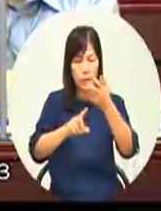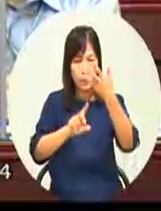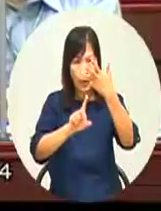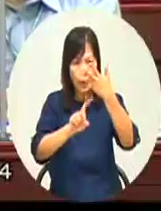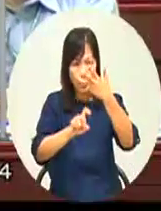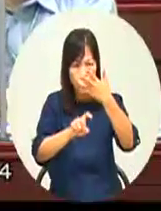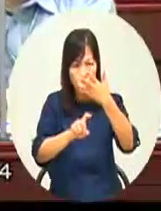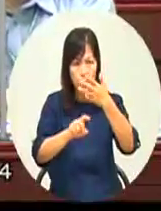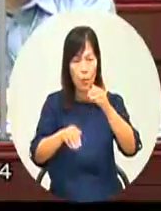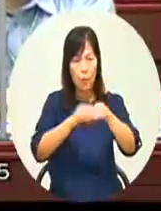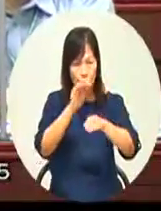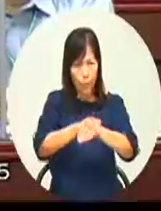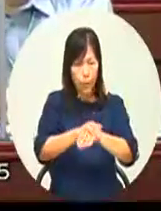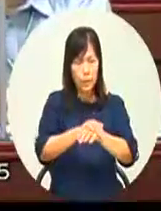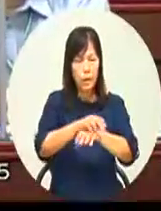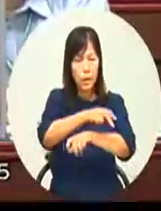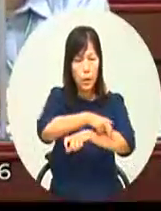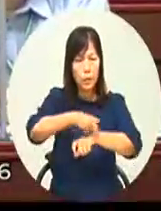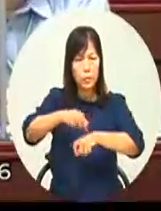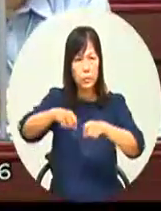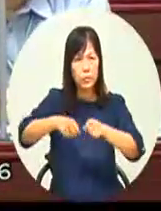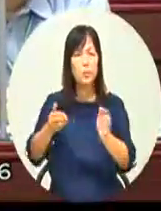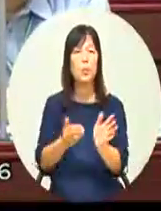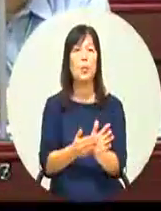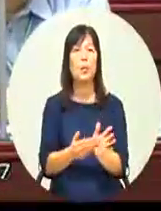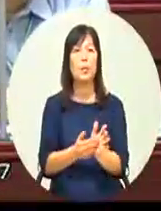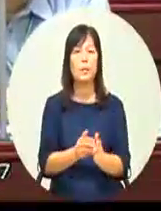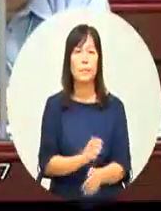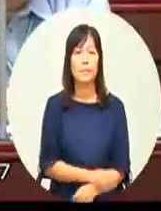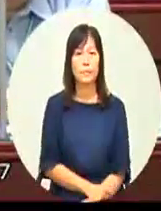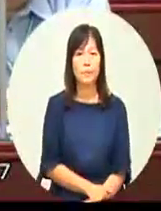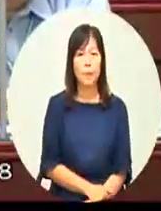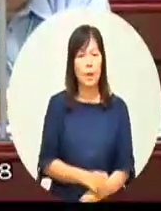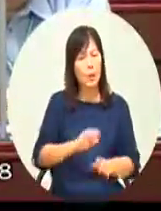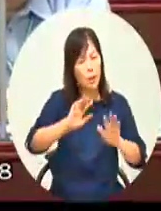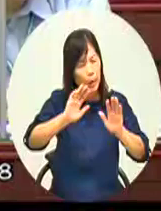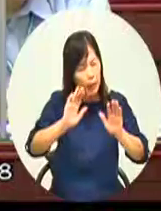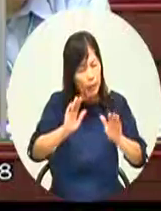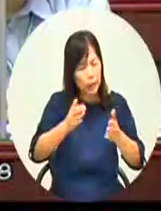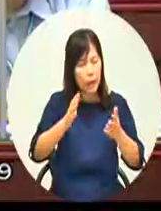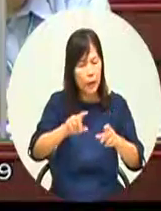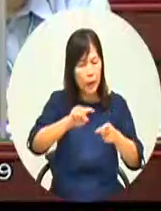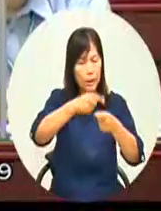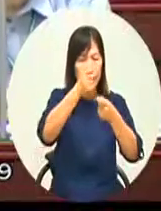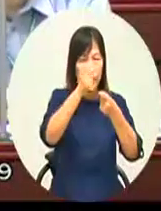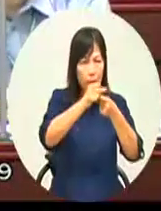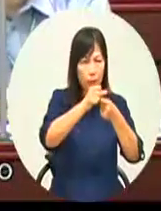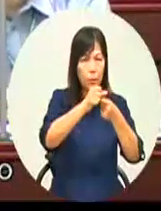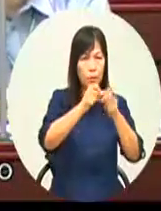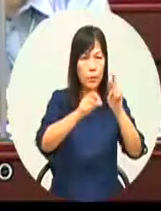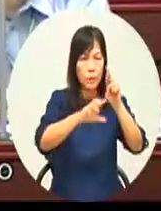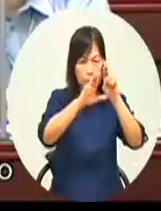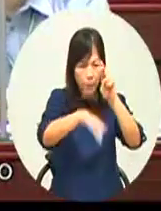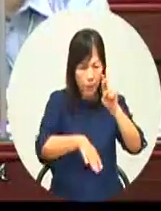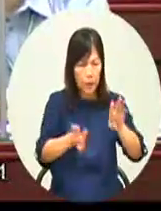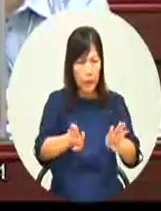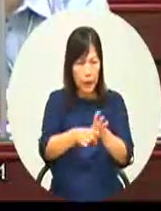今年的8月11号已经完成了细部设计的审查，那预计105年底开始动